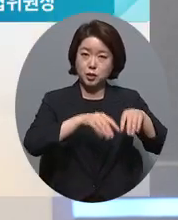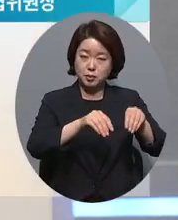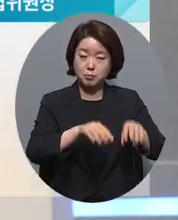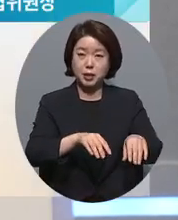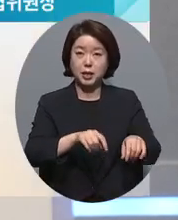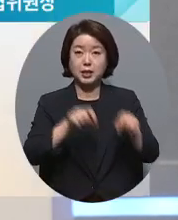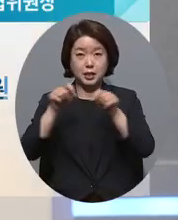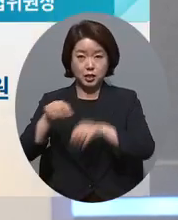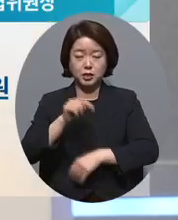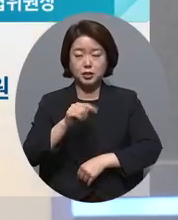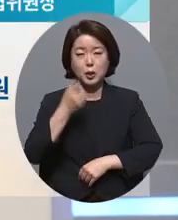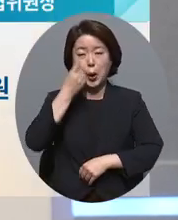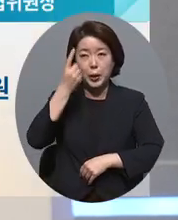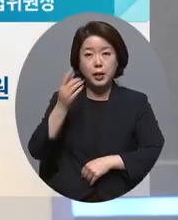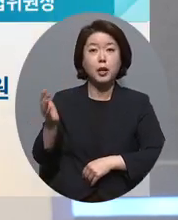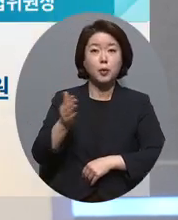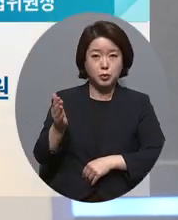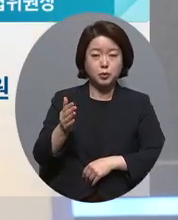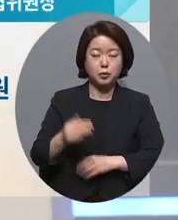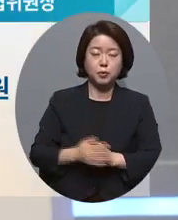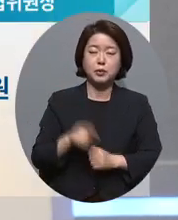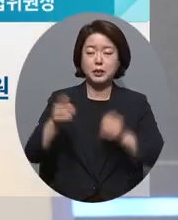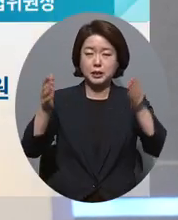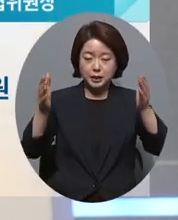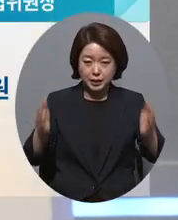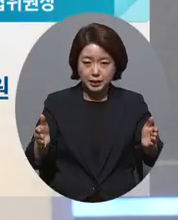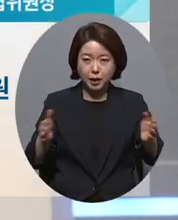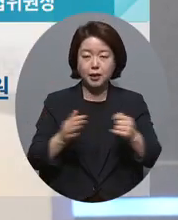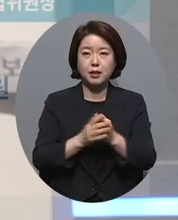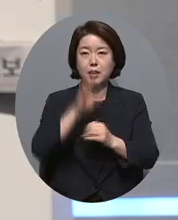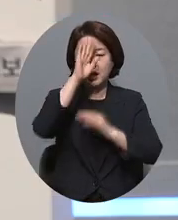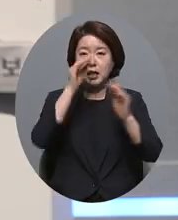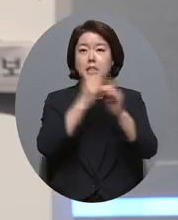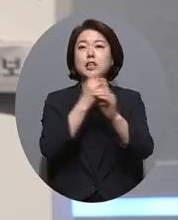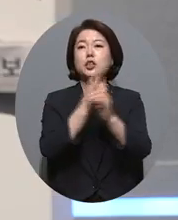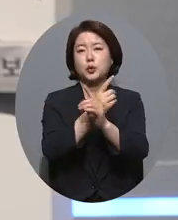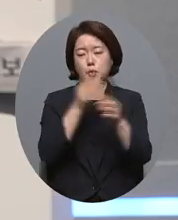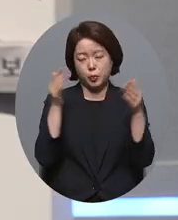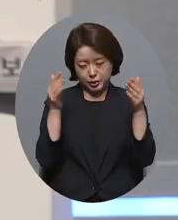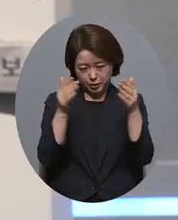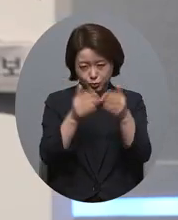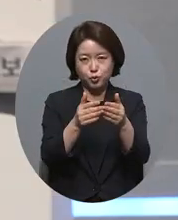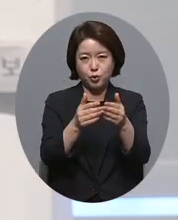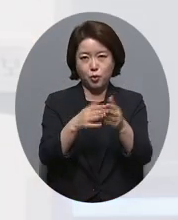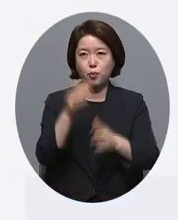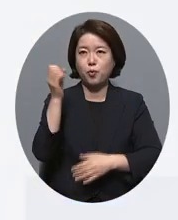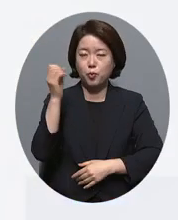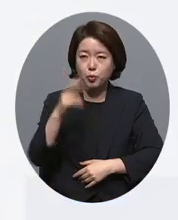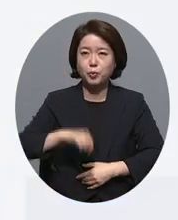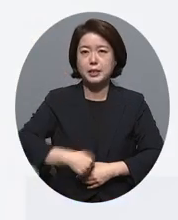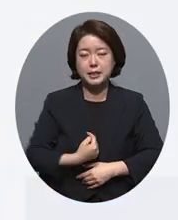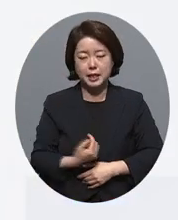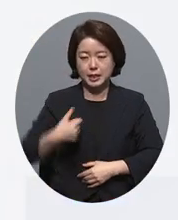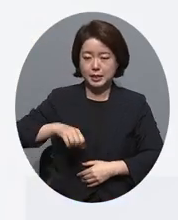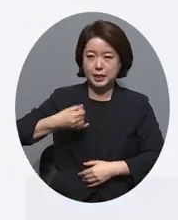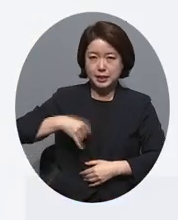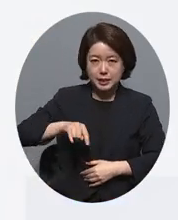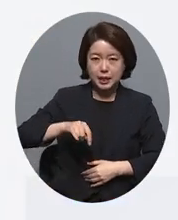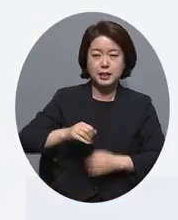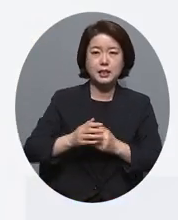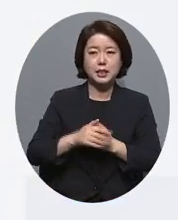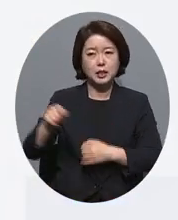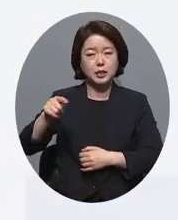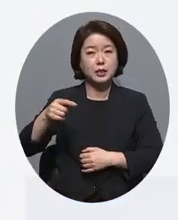정지가 이제 1개월 동안 됐고 그 기간에 치료에 집중하고 또 자신의 자녀인 정량에